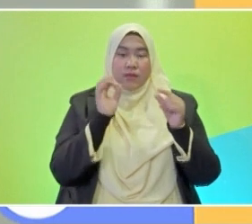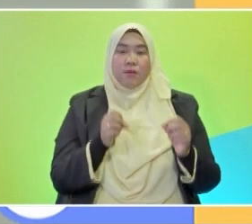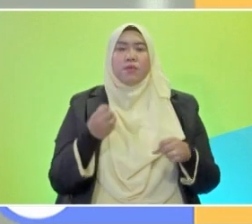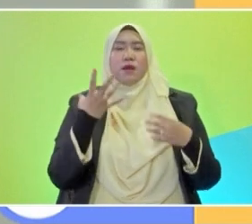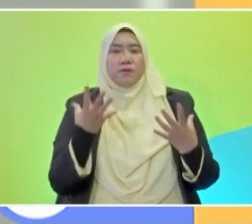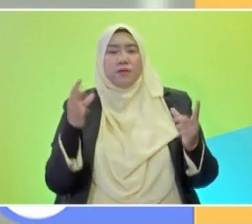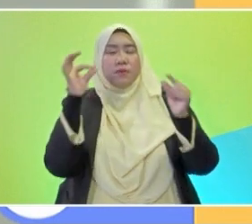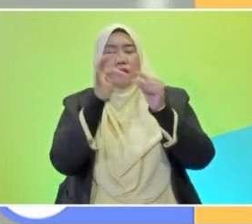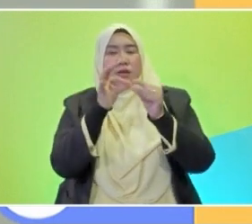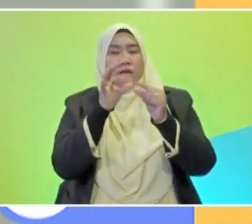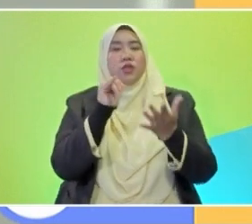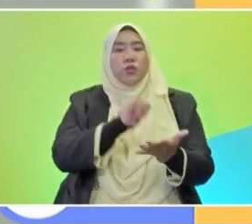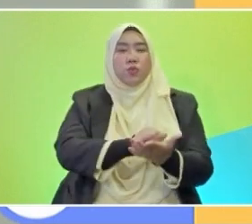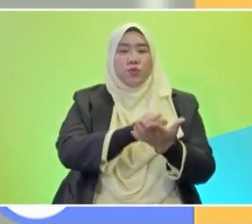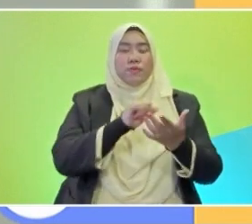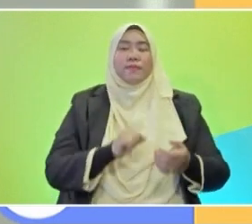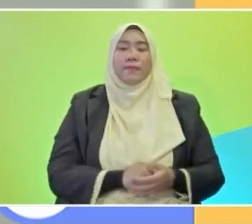manik tersebut